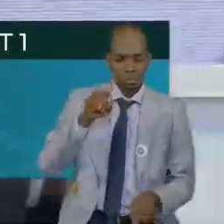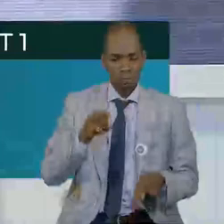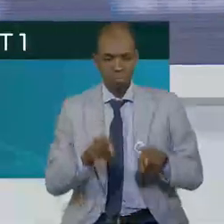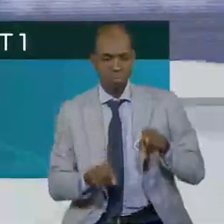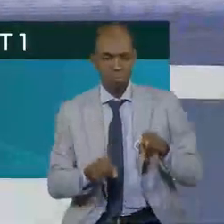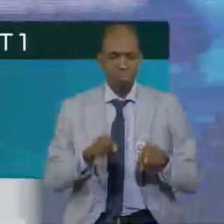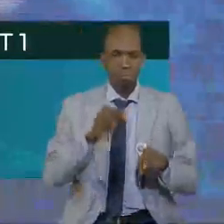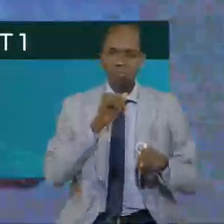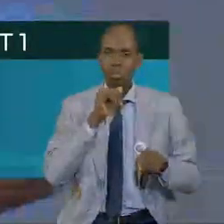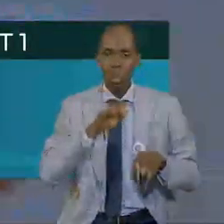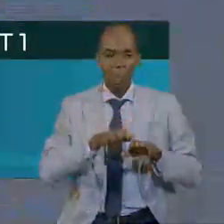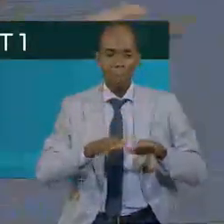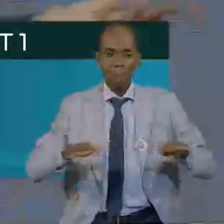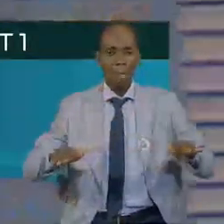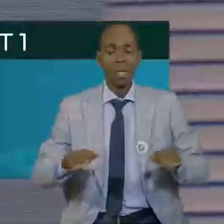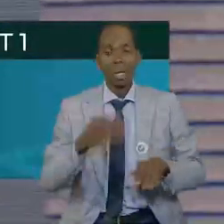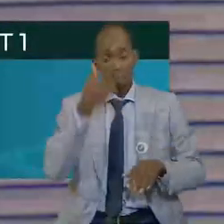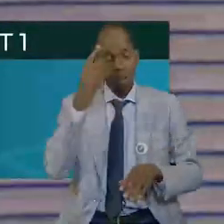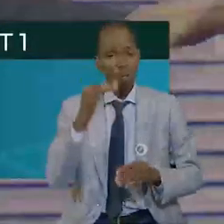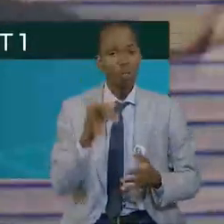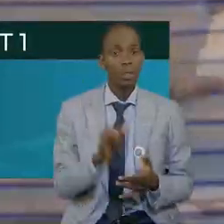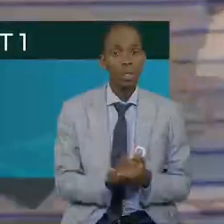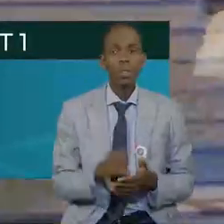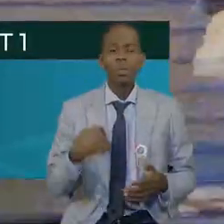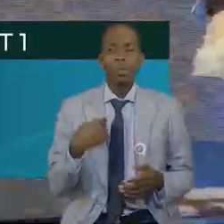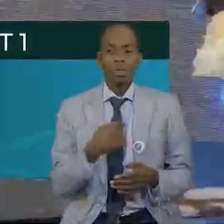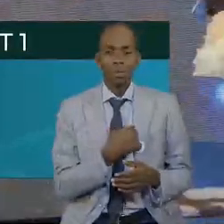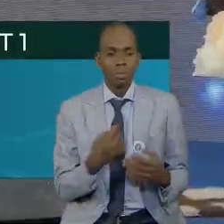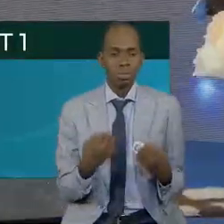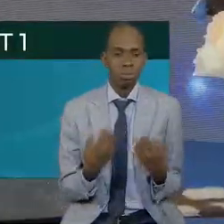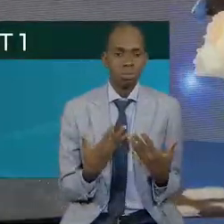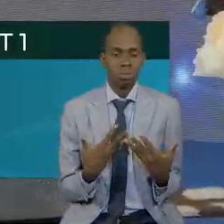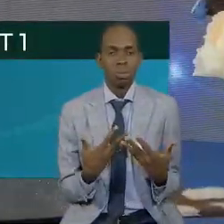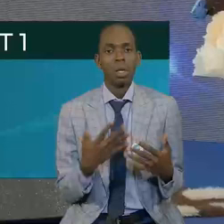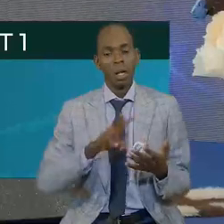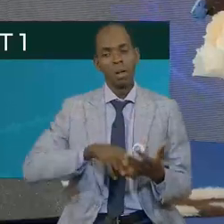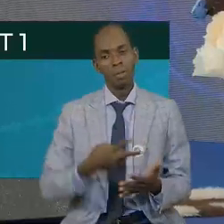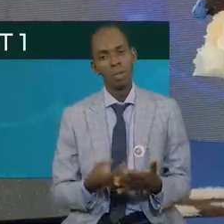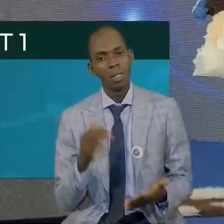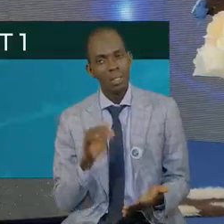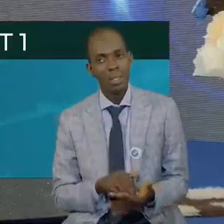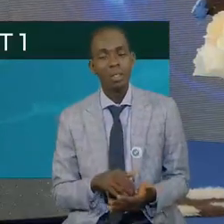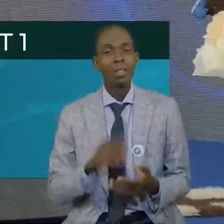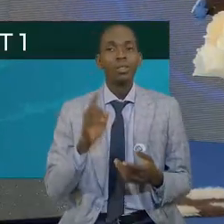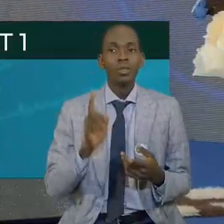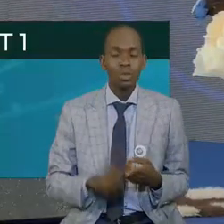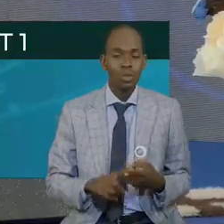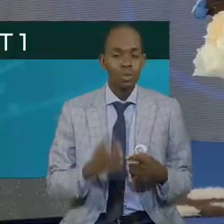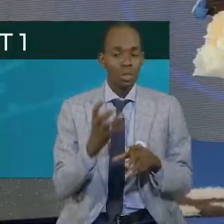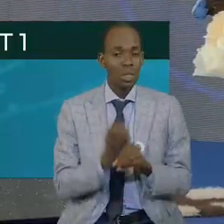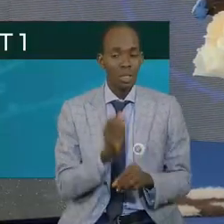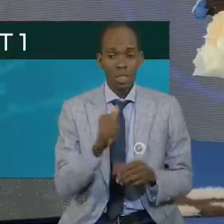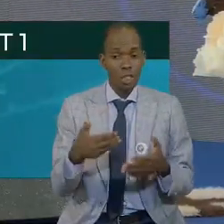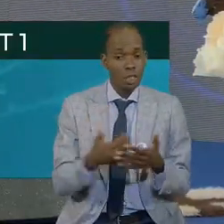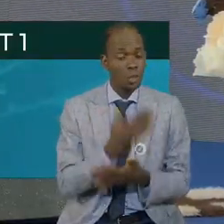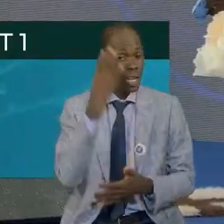and because of that, we're jolted and we fall again to get to a new experience. We